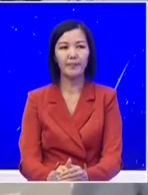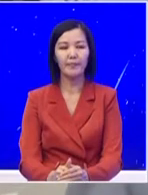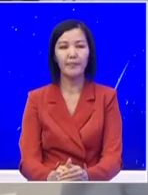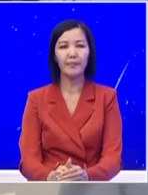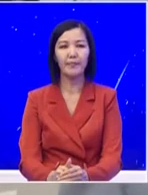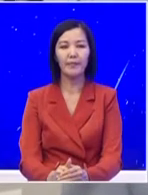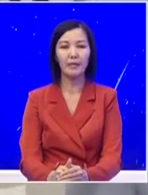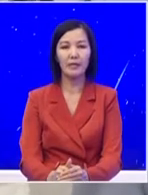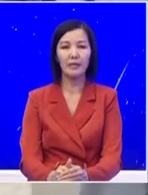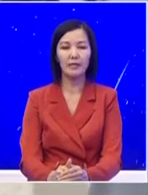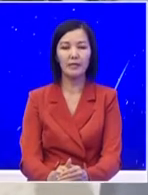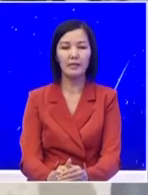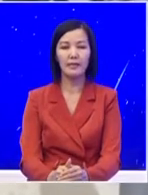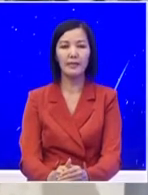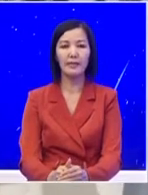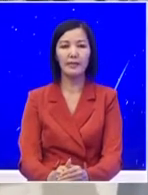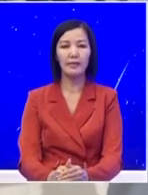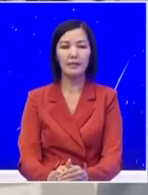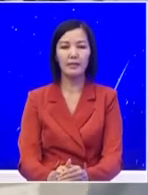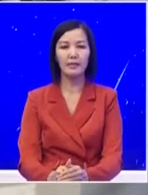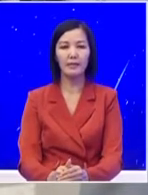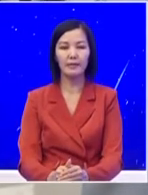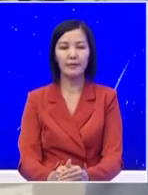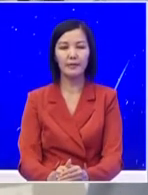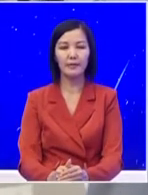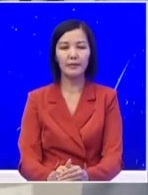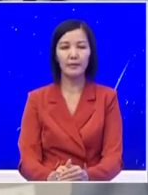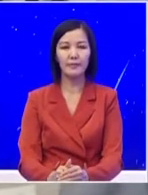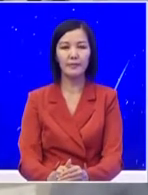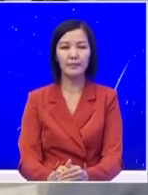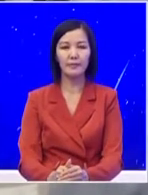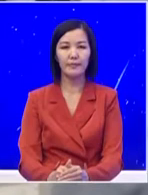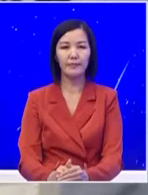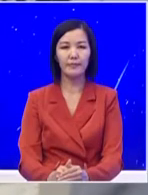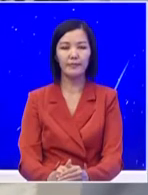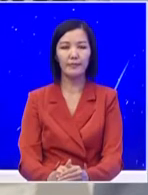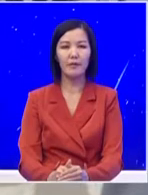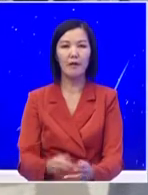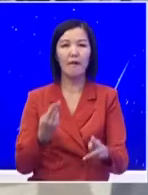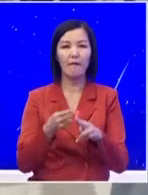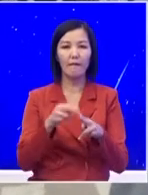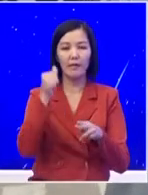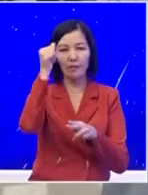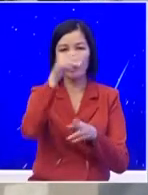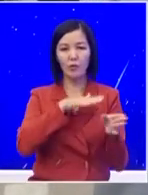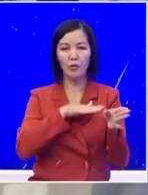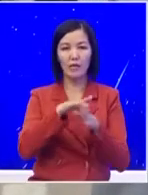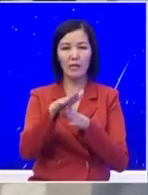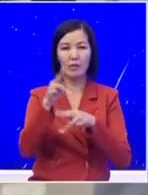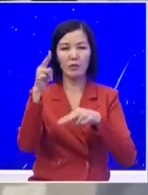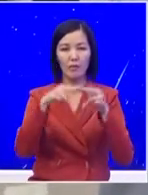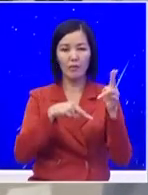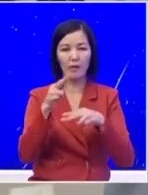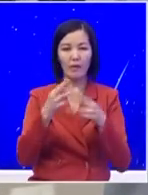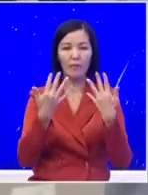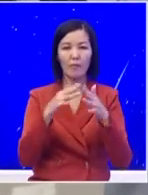Жалпы Бурлдай кенті бойынша мынау жол картасы бағдарламасы аясында. В текущем году на реализацию инфраструктурных объектов в